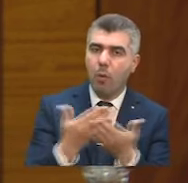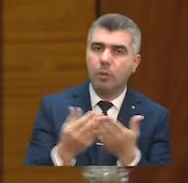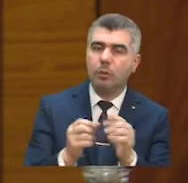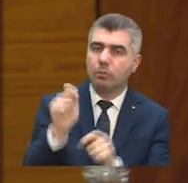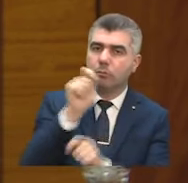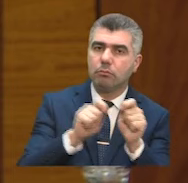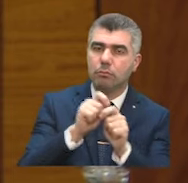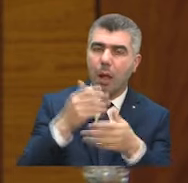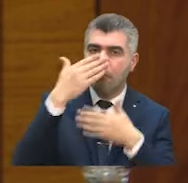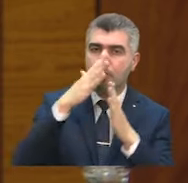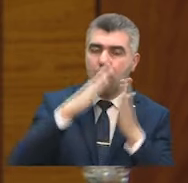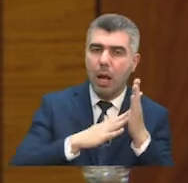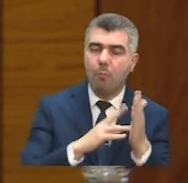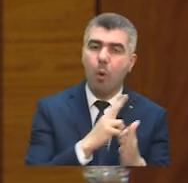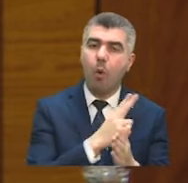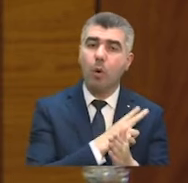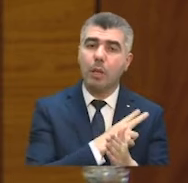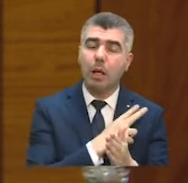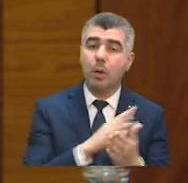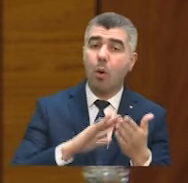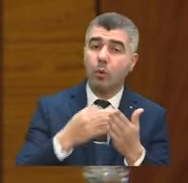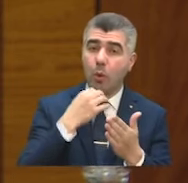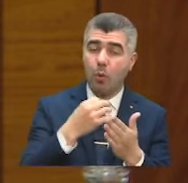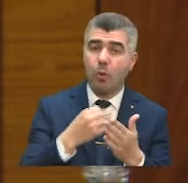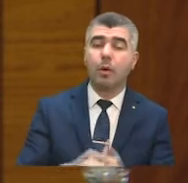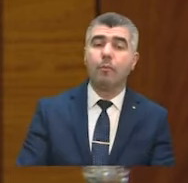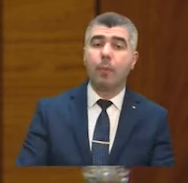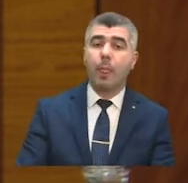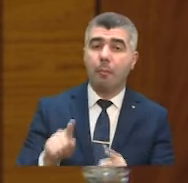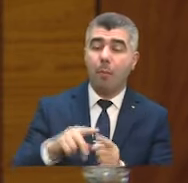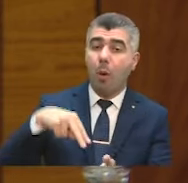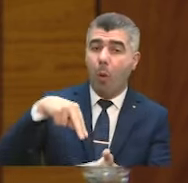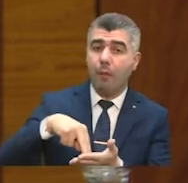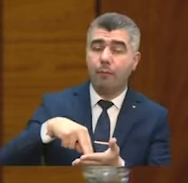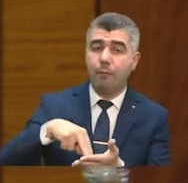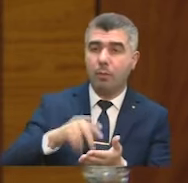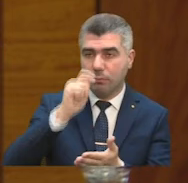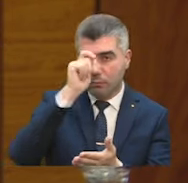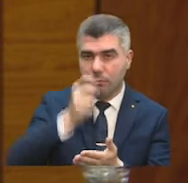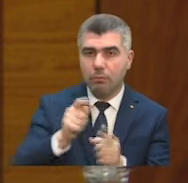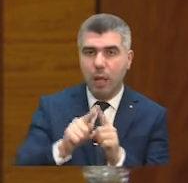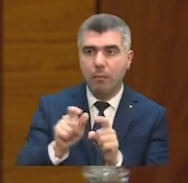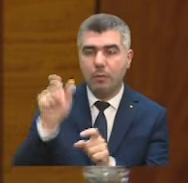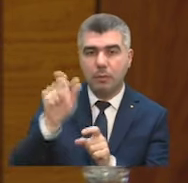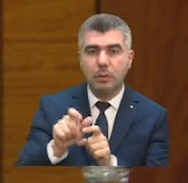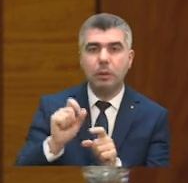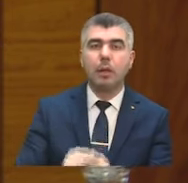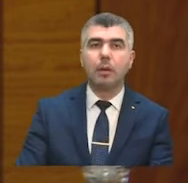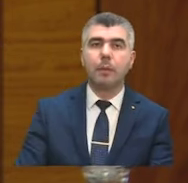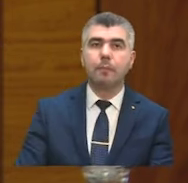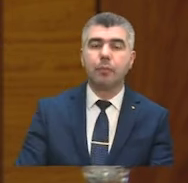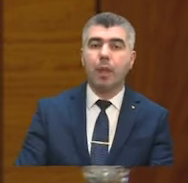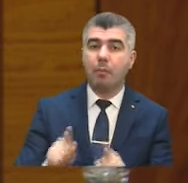البلاد وخاصه المعلم الذي صدق فيه الشاعر حين قال قم للمعلم ووفه التبجيل ماشي